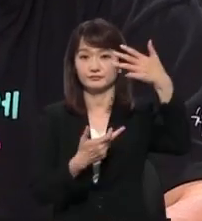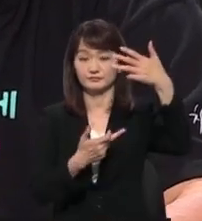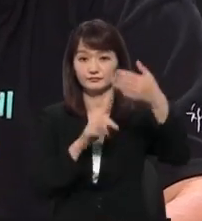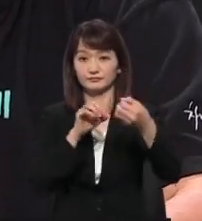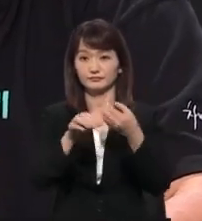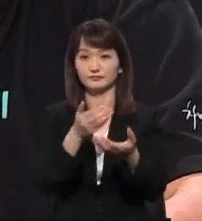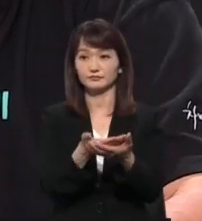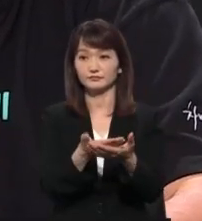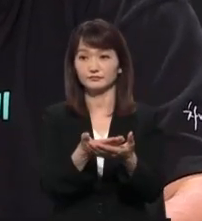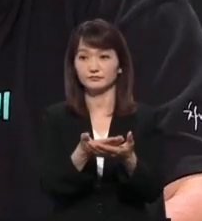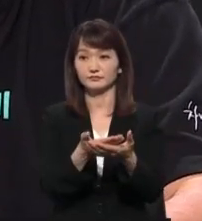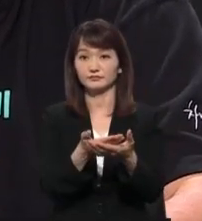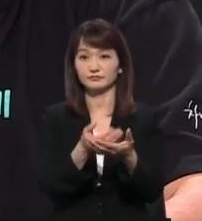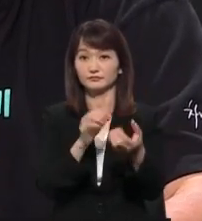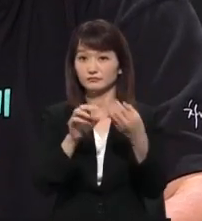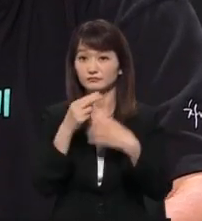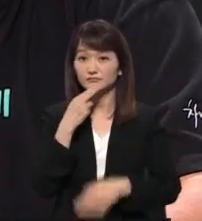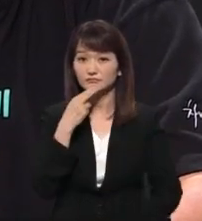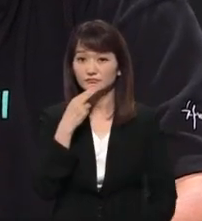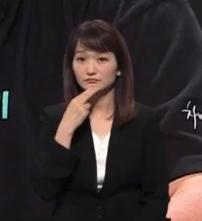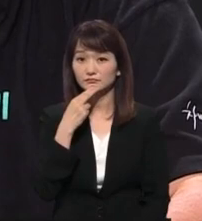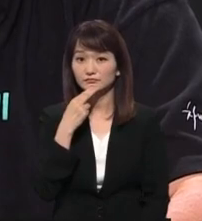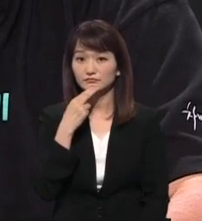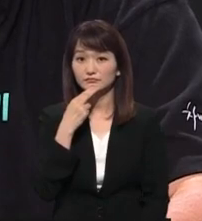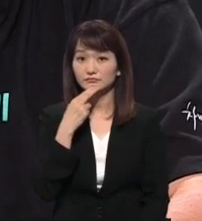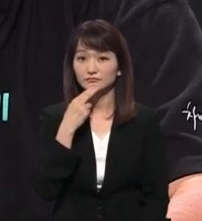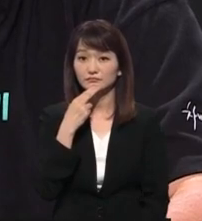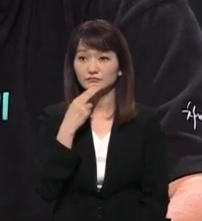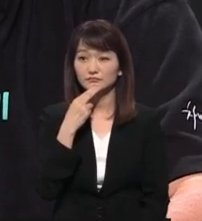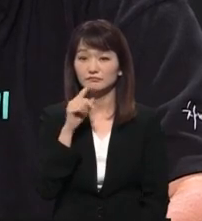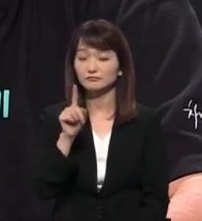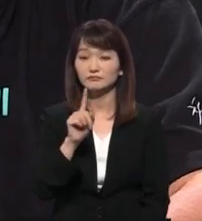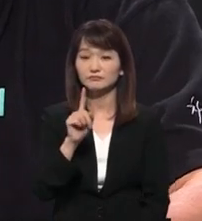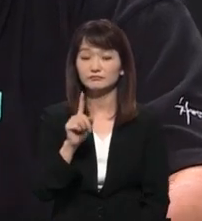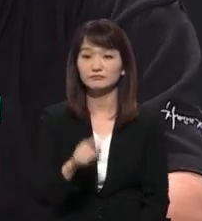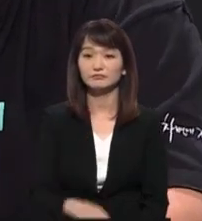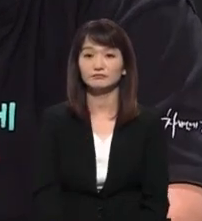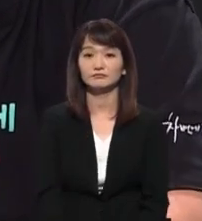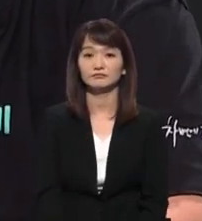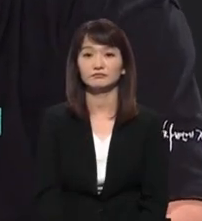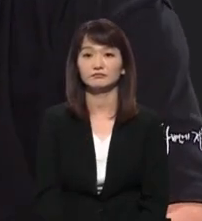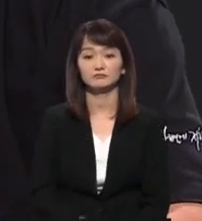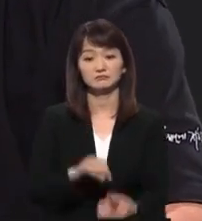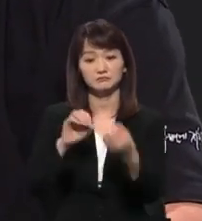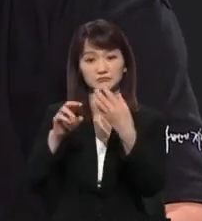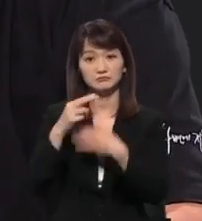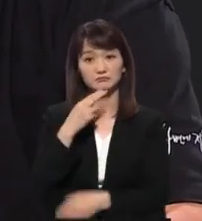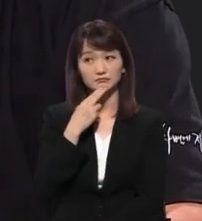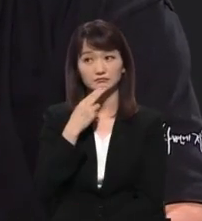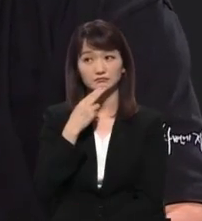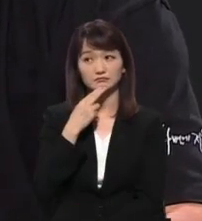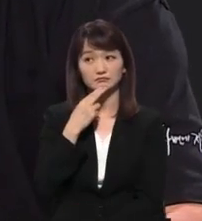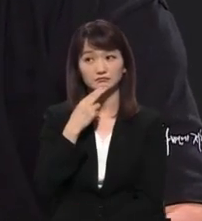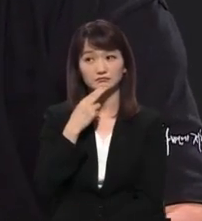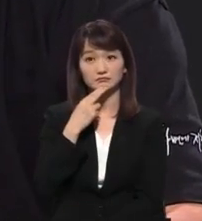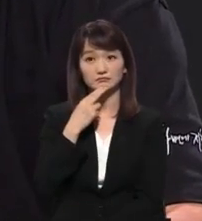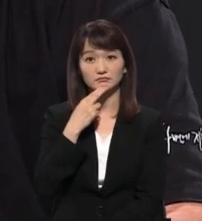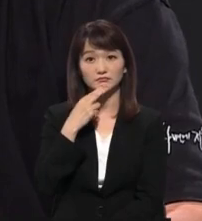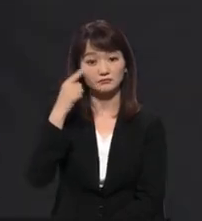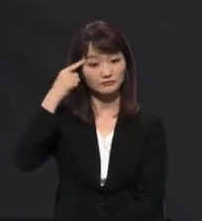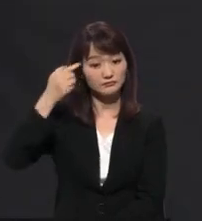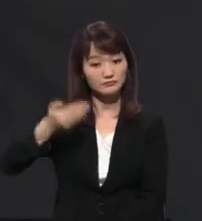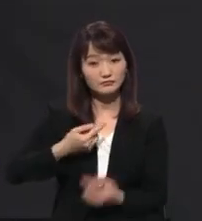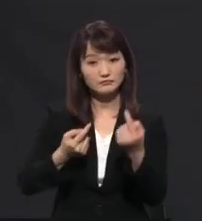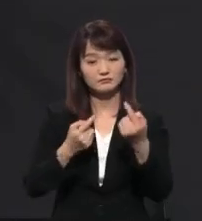답변을 달라고 했는데 17개 답변을 만약 안 주면 어떻게 되나요 안주면이라는 가정의 질문보다